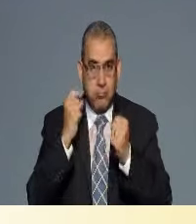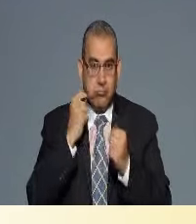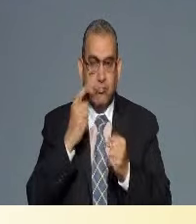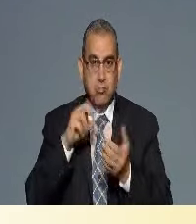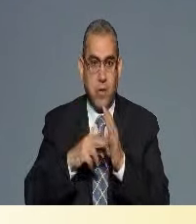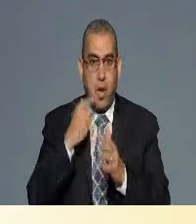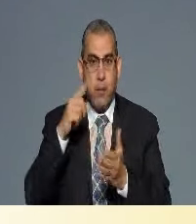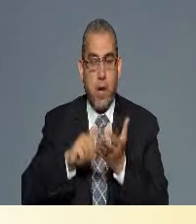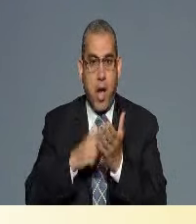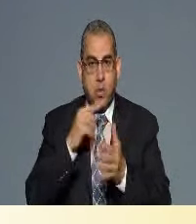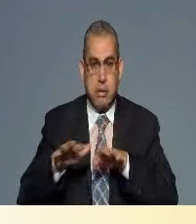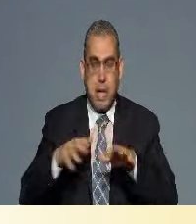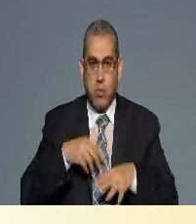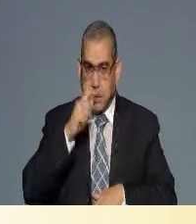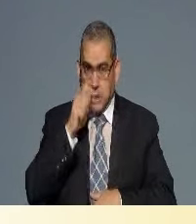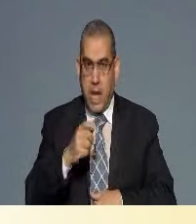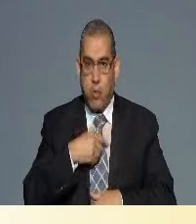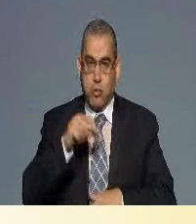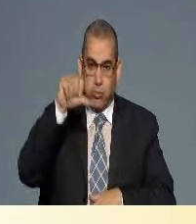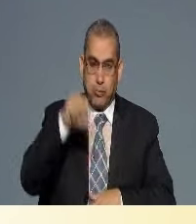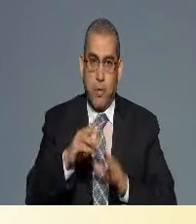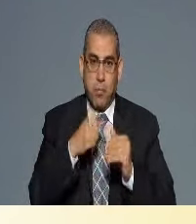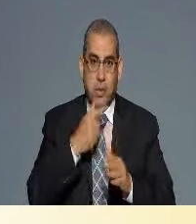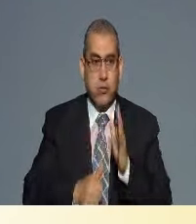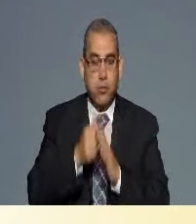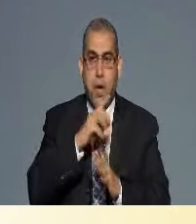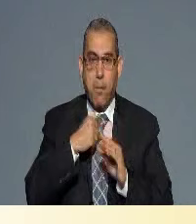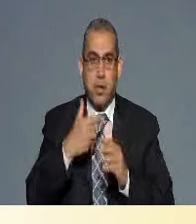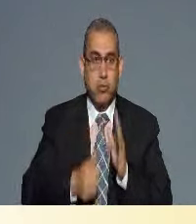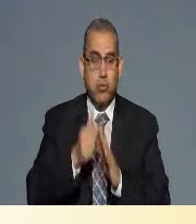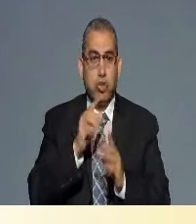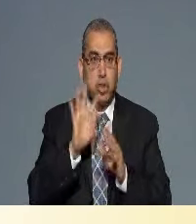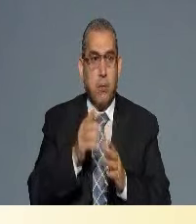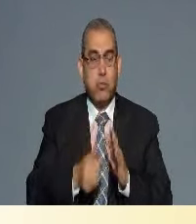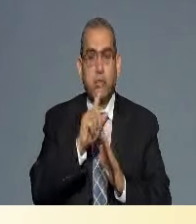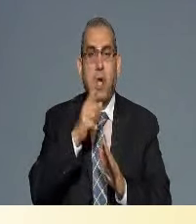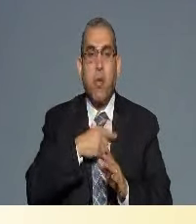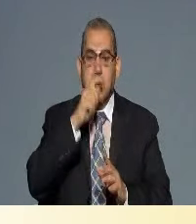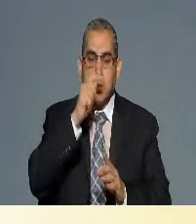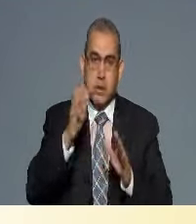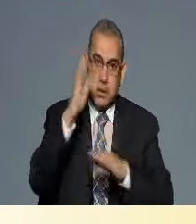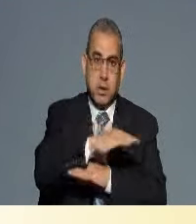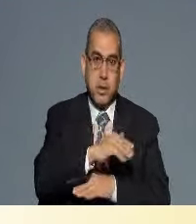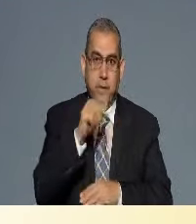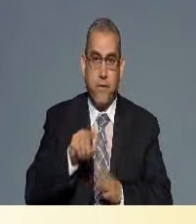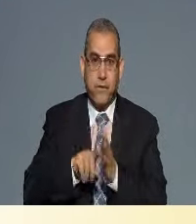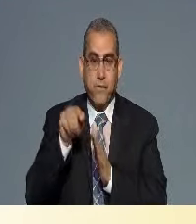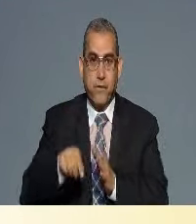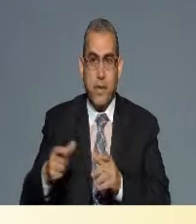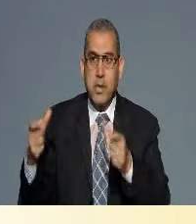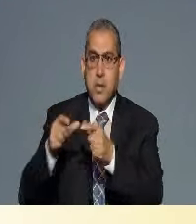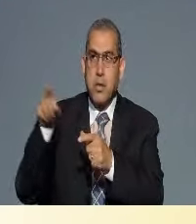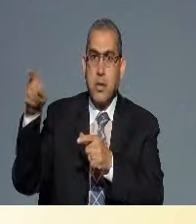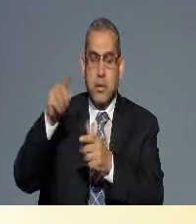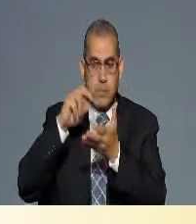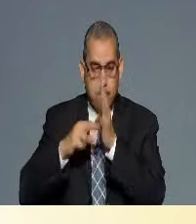دور الحيلولة دون أن يتم الله لسيادتكم ما أردته لمصر وشعبها من عزة وكرامة. واجتمع هؤلاء وهؤلاء